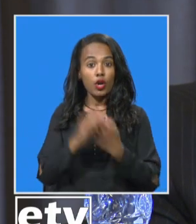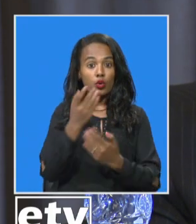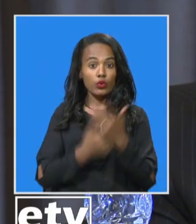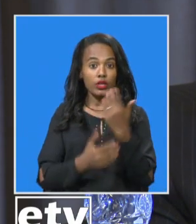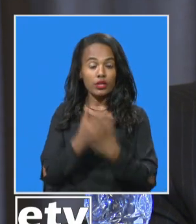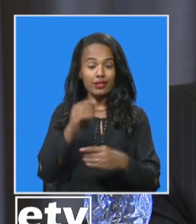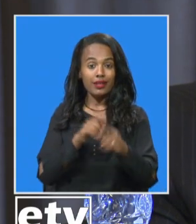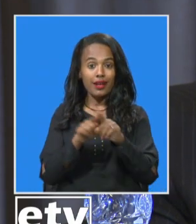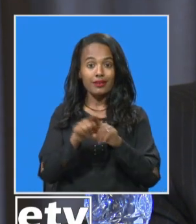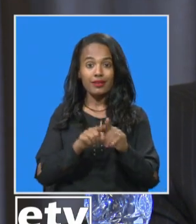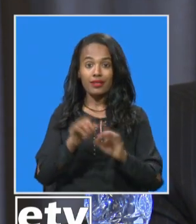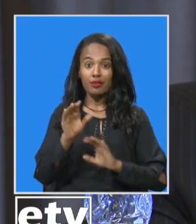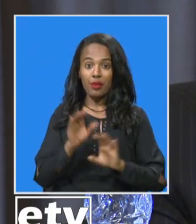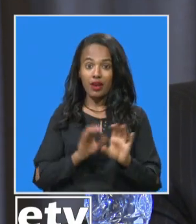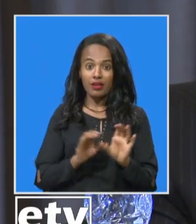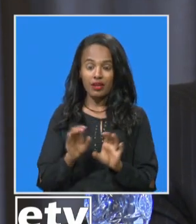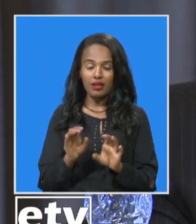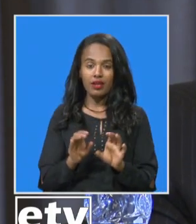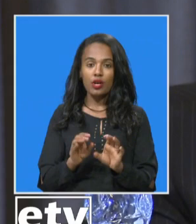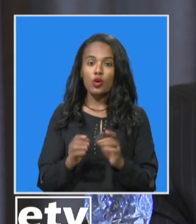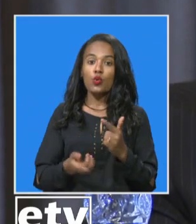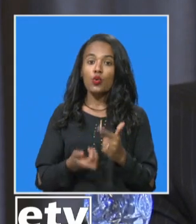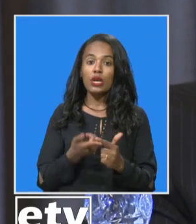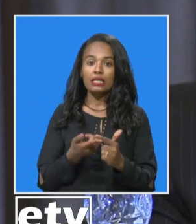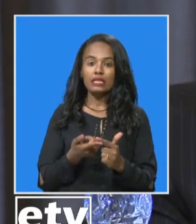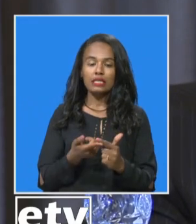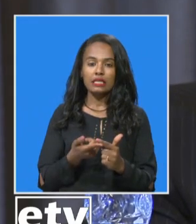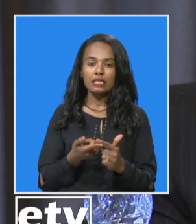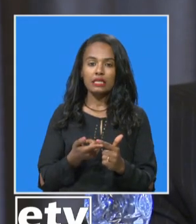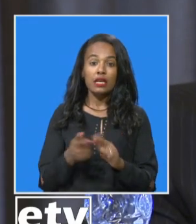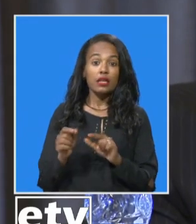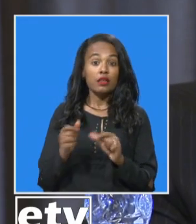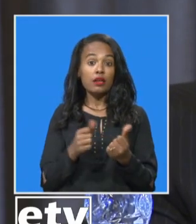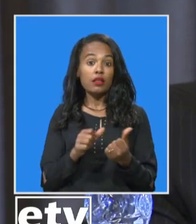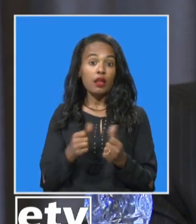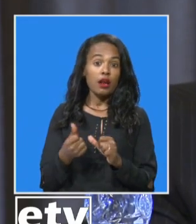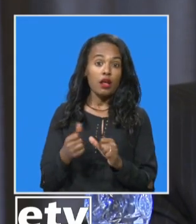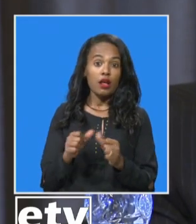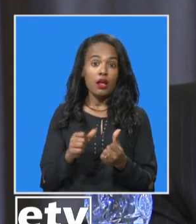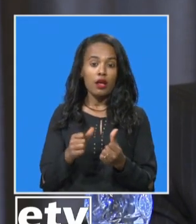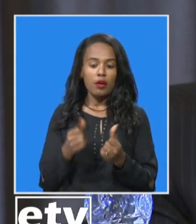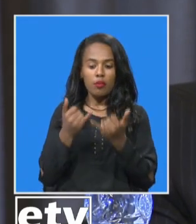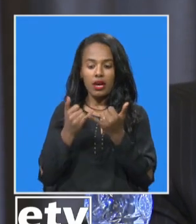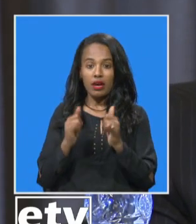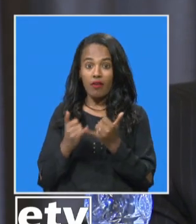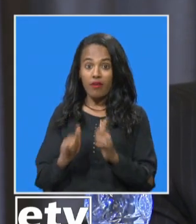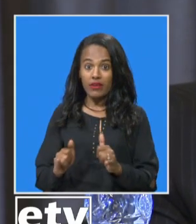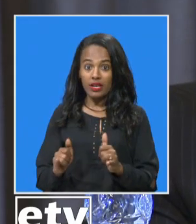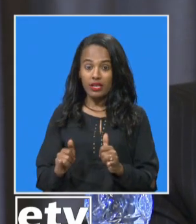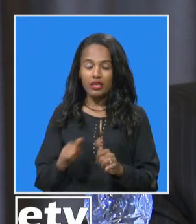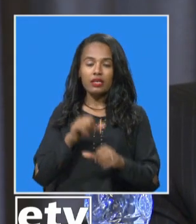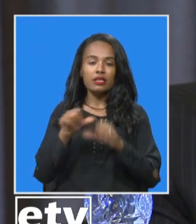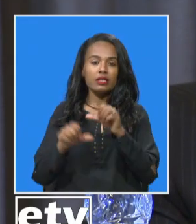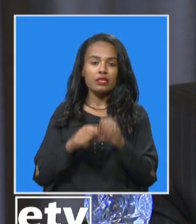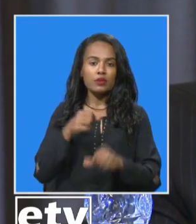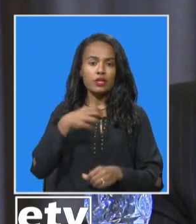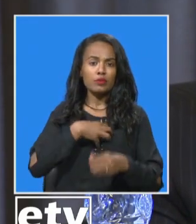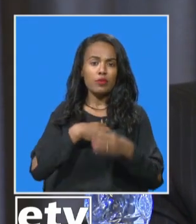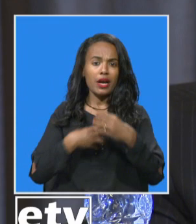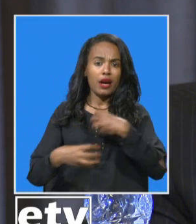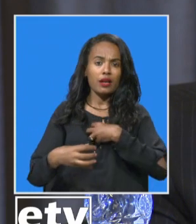ውይይትና ድርድር ማካሄድ፣ ሁለት ጥርጣሬ፣ መከፋፈል፣ እርስ በርስ